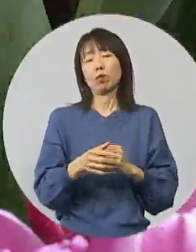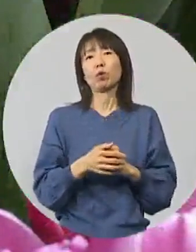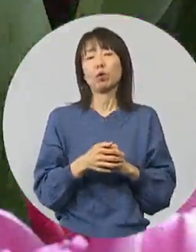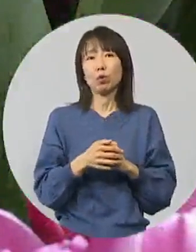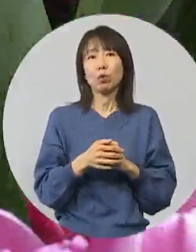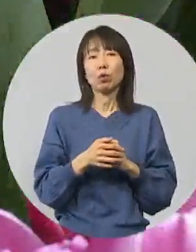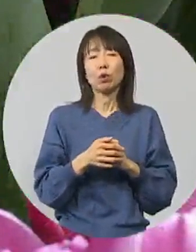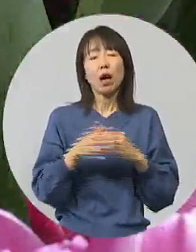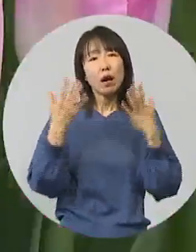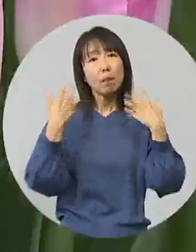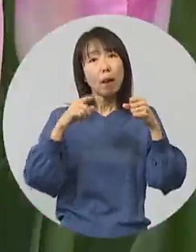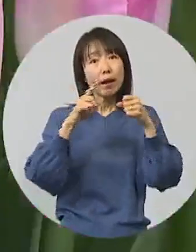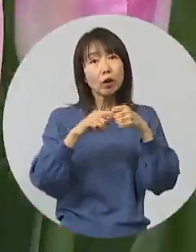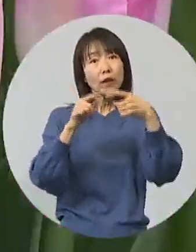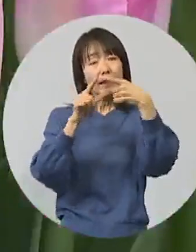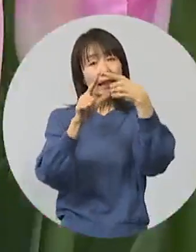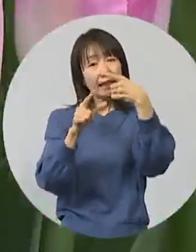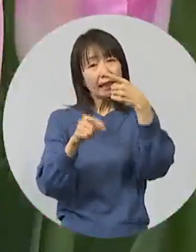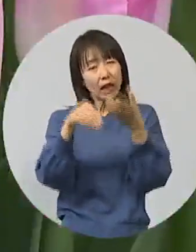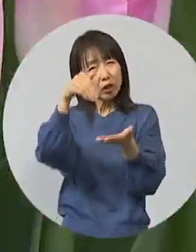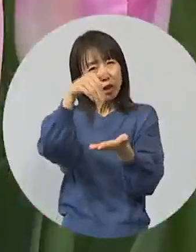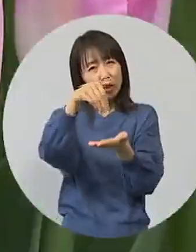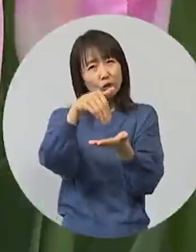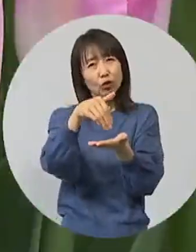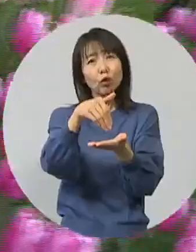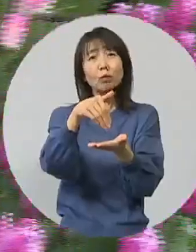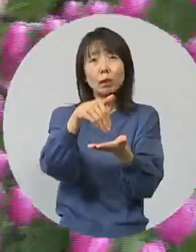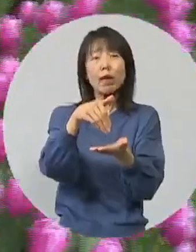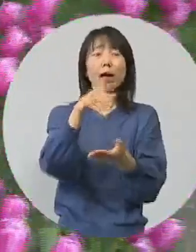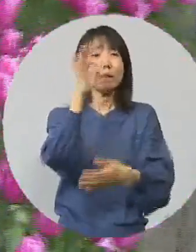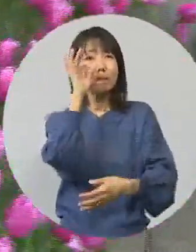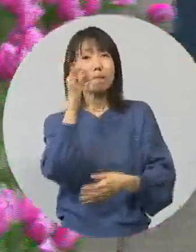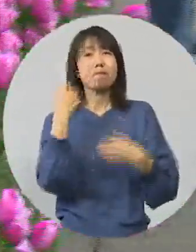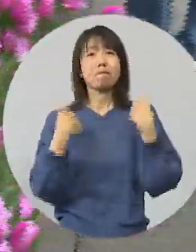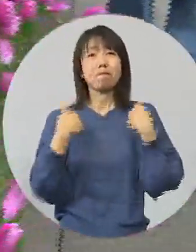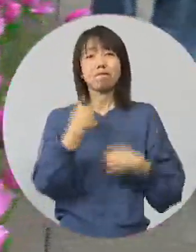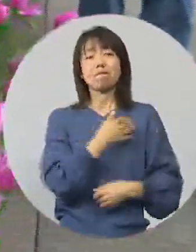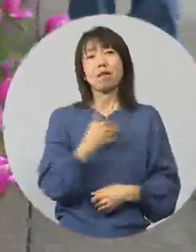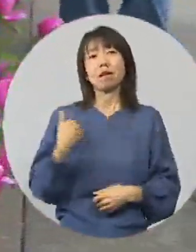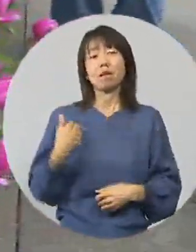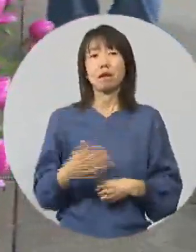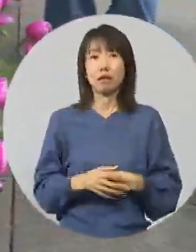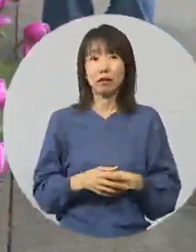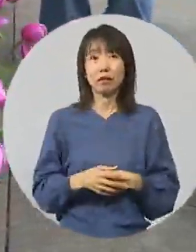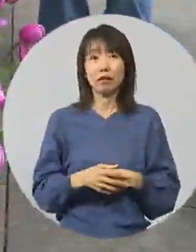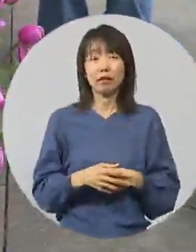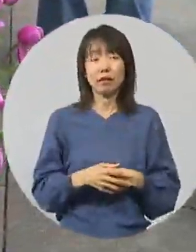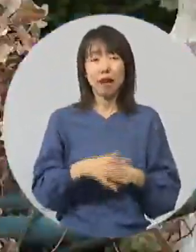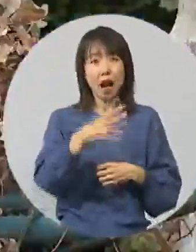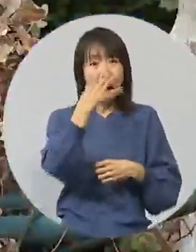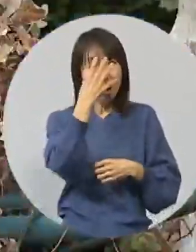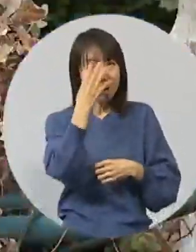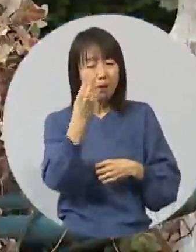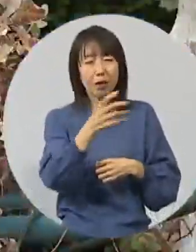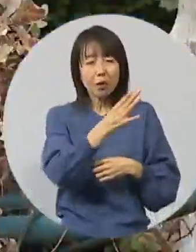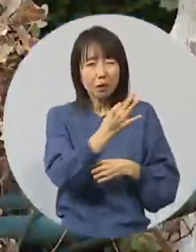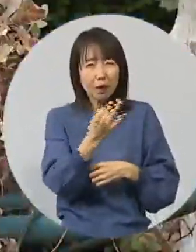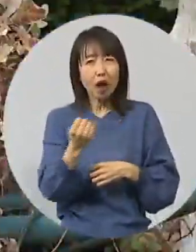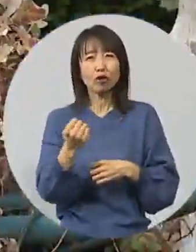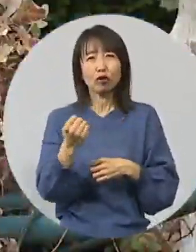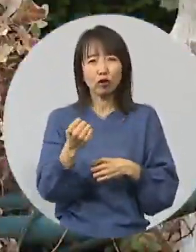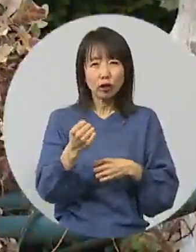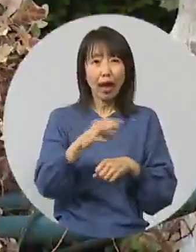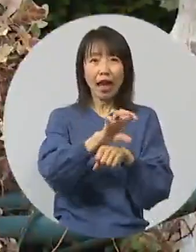1月下旬頃まで楽しむことができるそうです。魅力たっぷりの江ノ島サムエル・コッキング